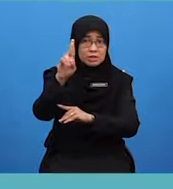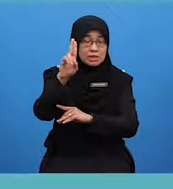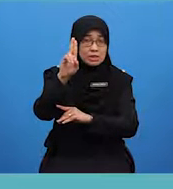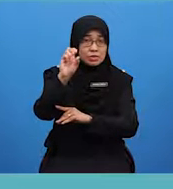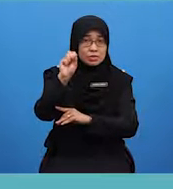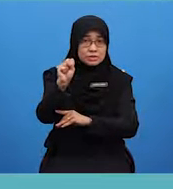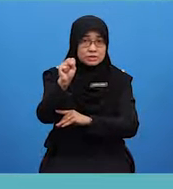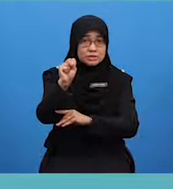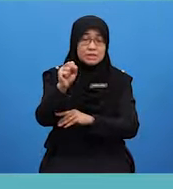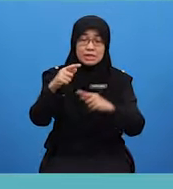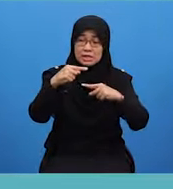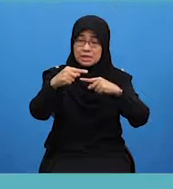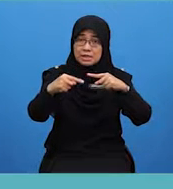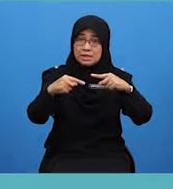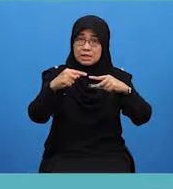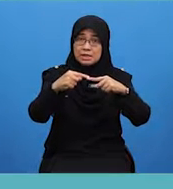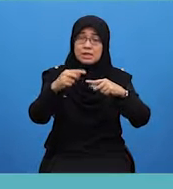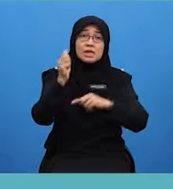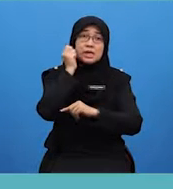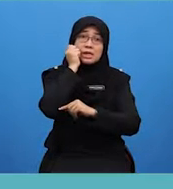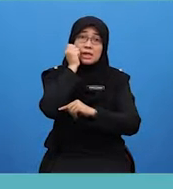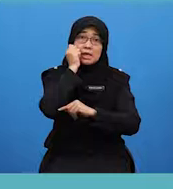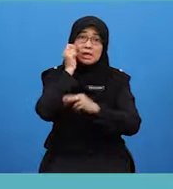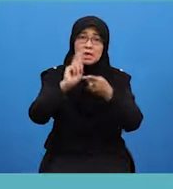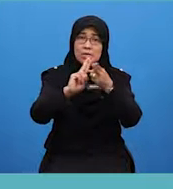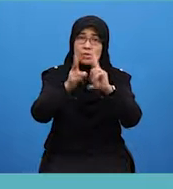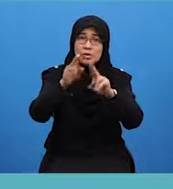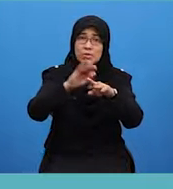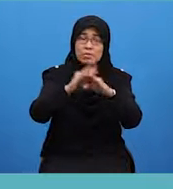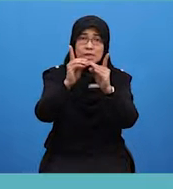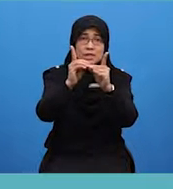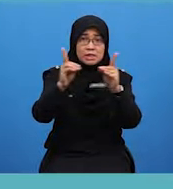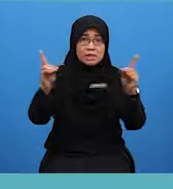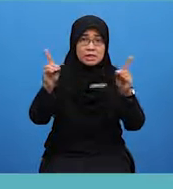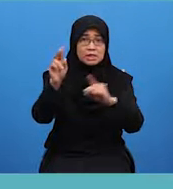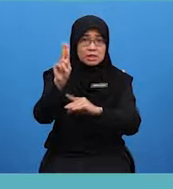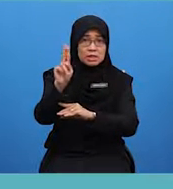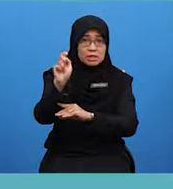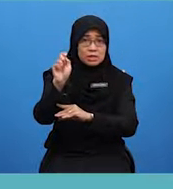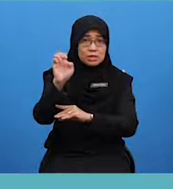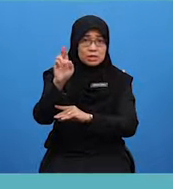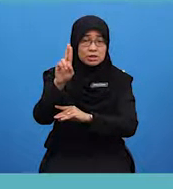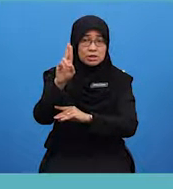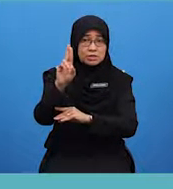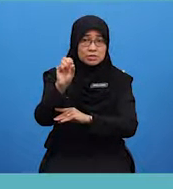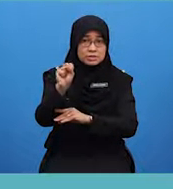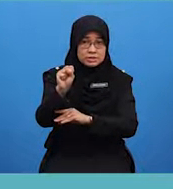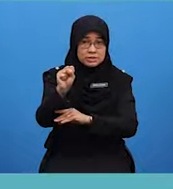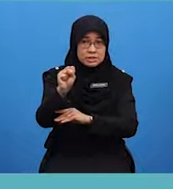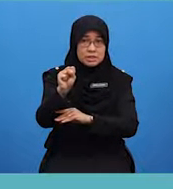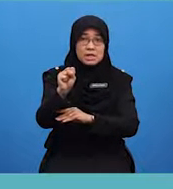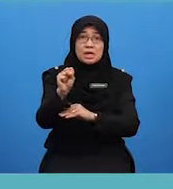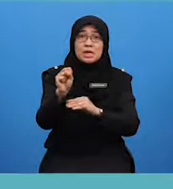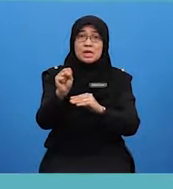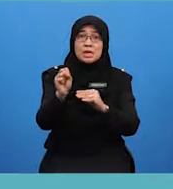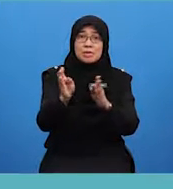kepada sri perubahan kepada dinding uterus, ovari dan pembentukan serta pembebasan